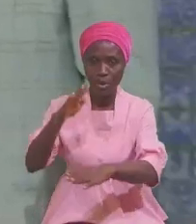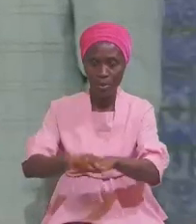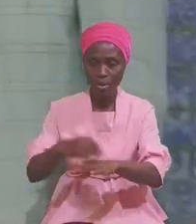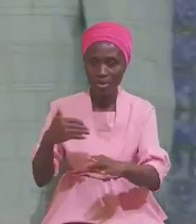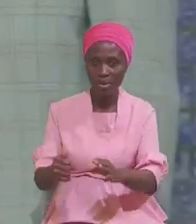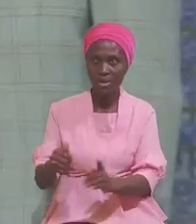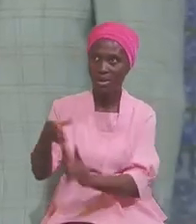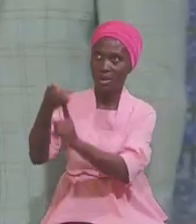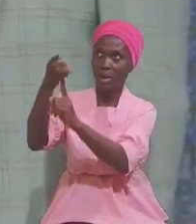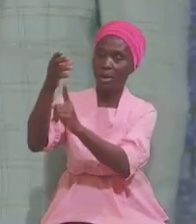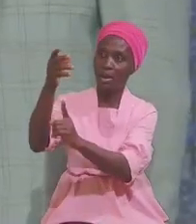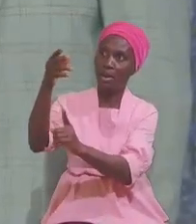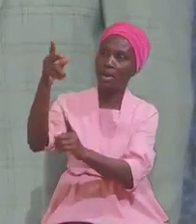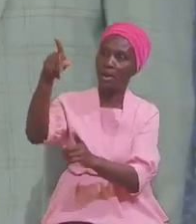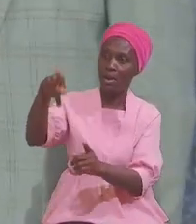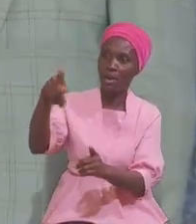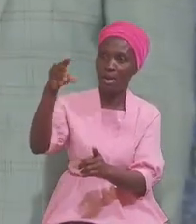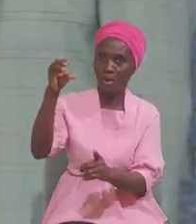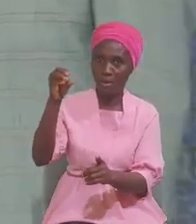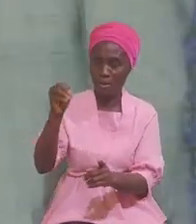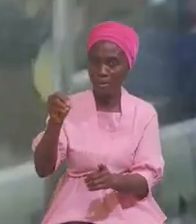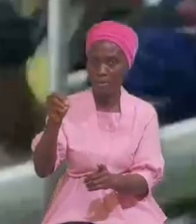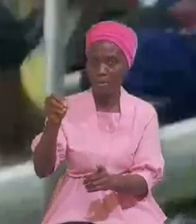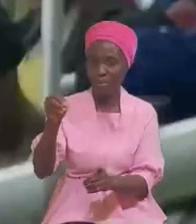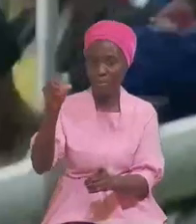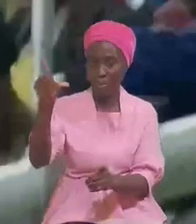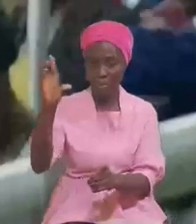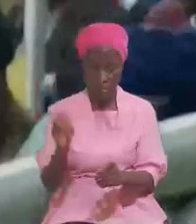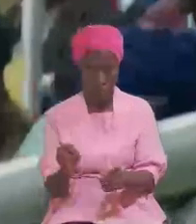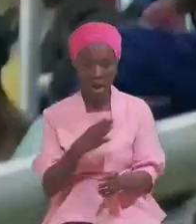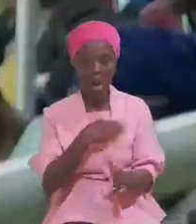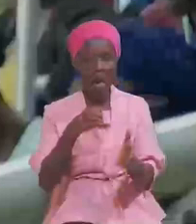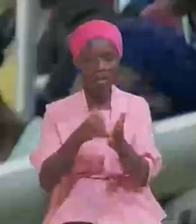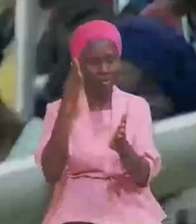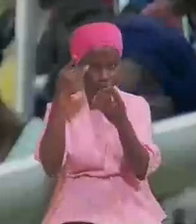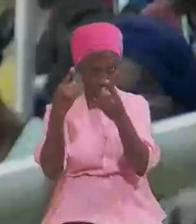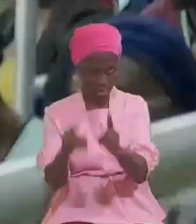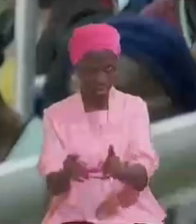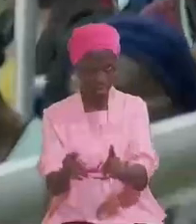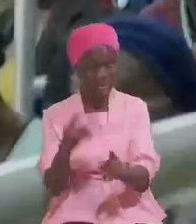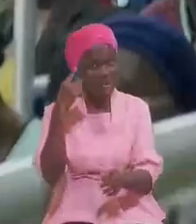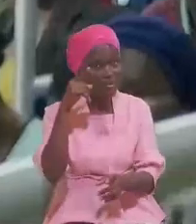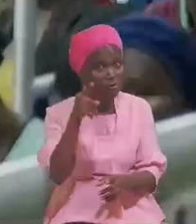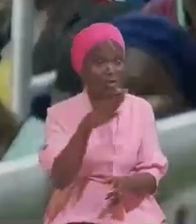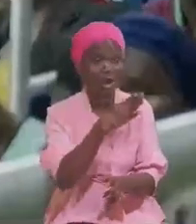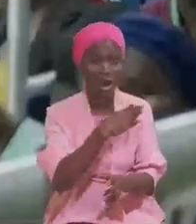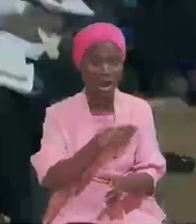Ce soir, ça va s'accomplir dans votre vie. Pour vous, cela va se produire pour